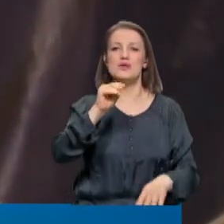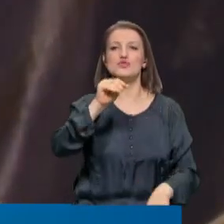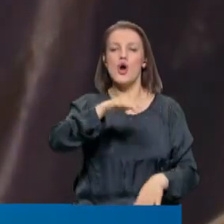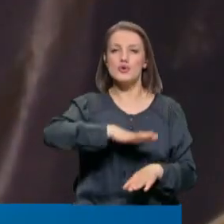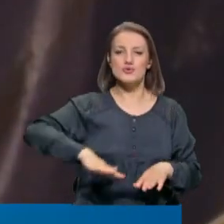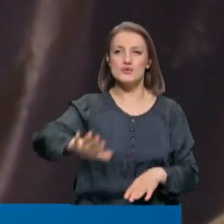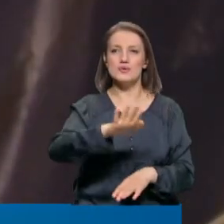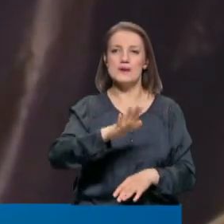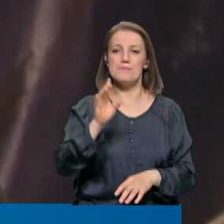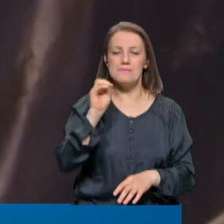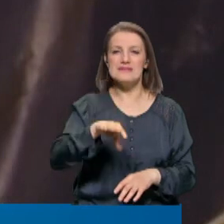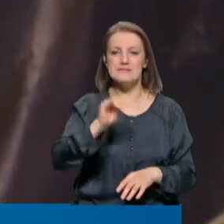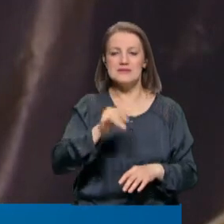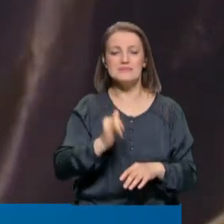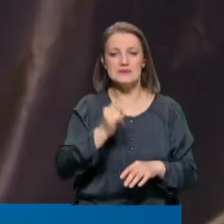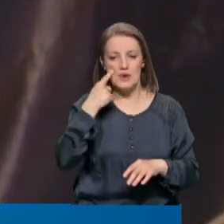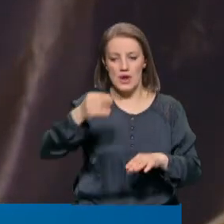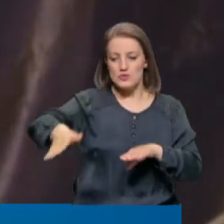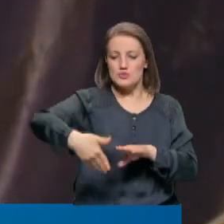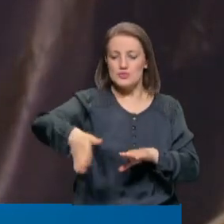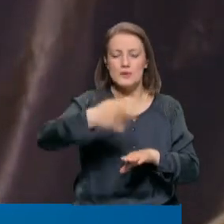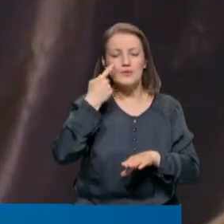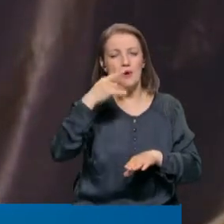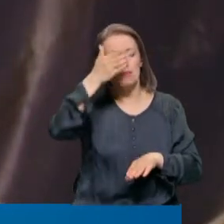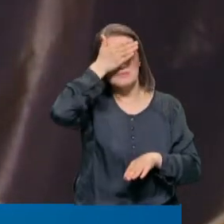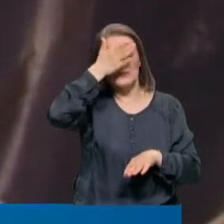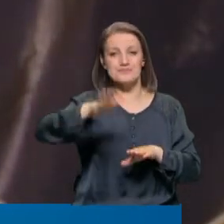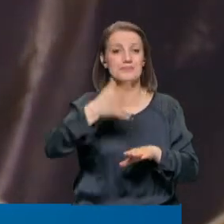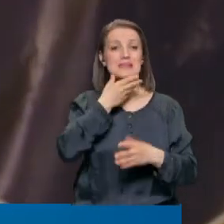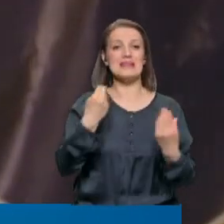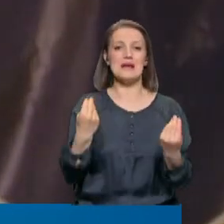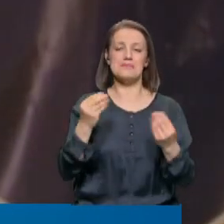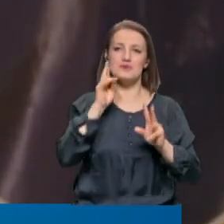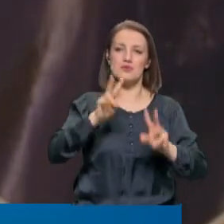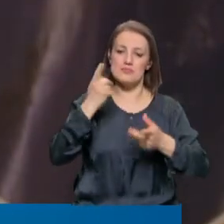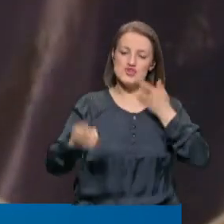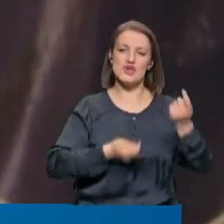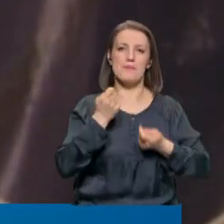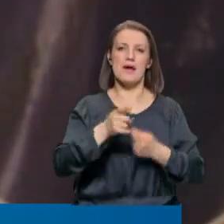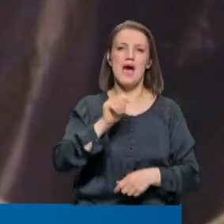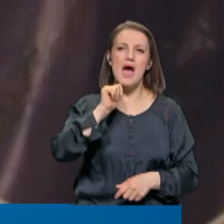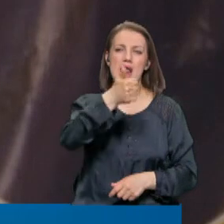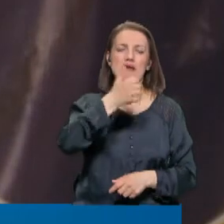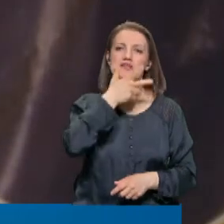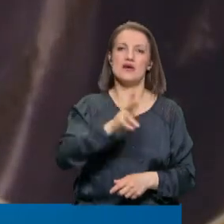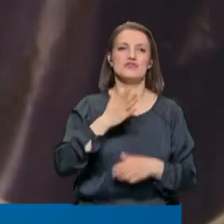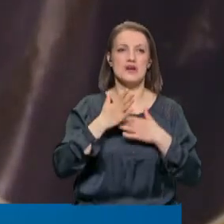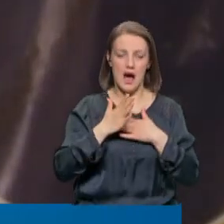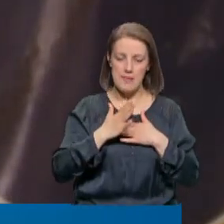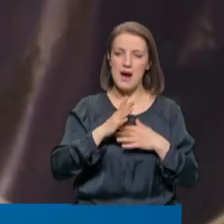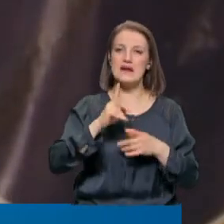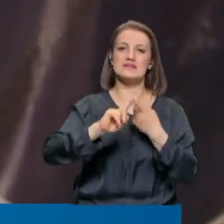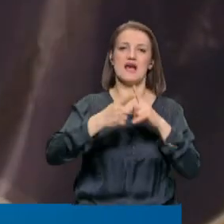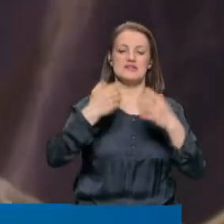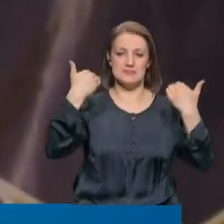tozları, pislikleri halının altına süpürüp de ortalığı temiz gösterme gayreti herkese yakışır ama